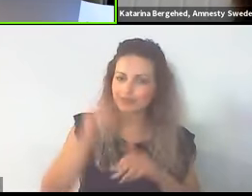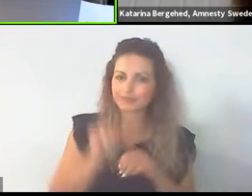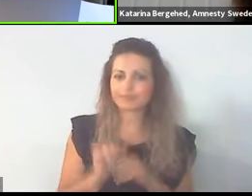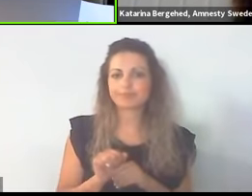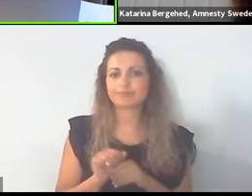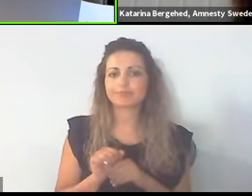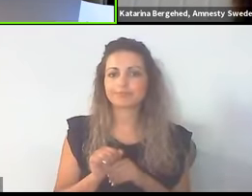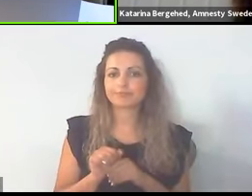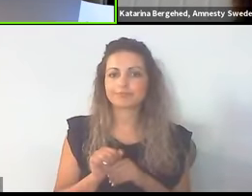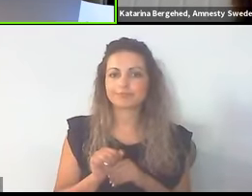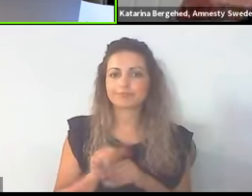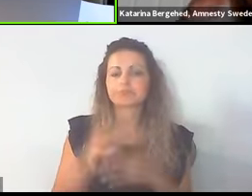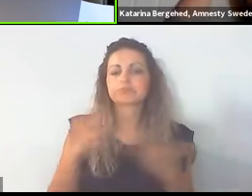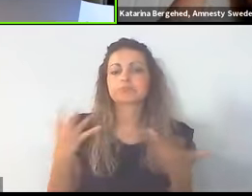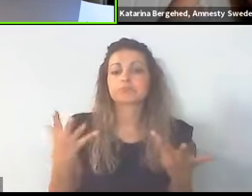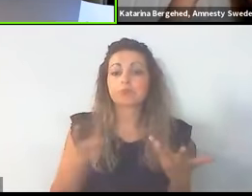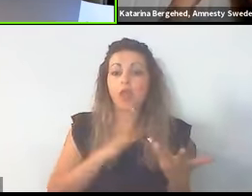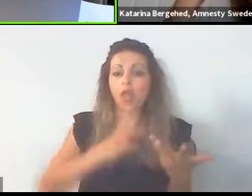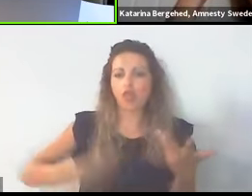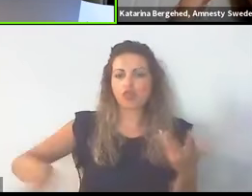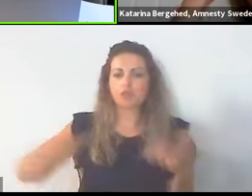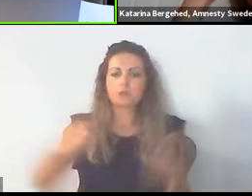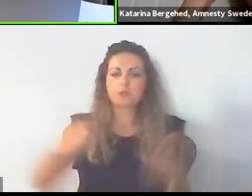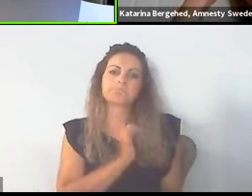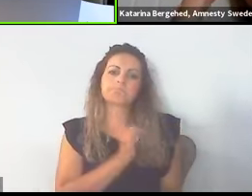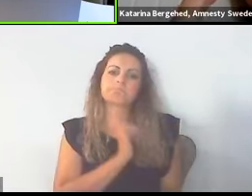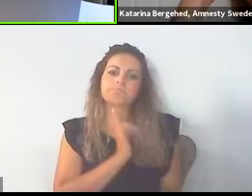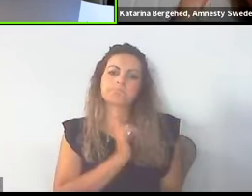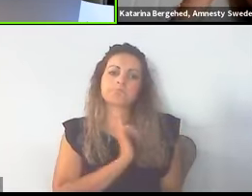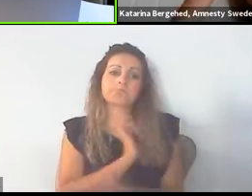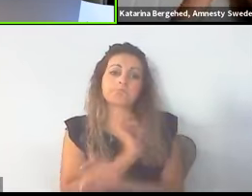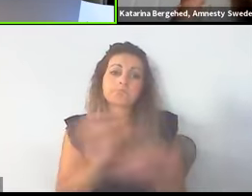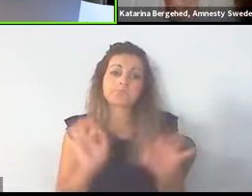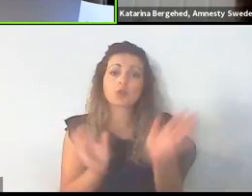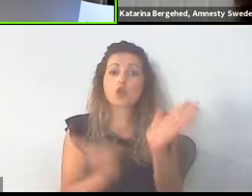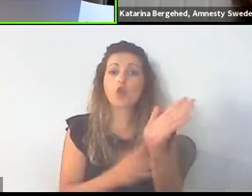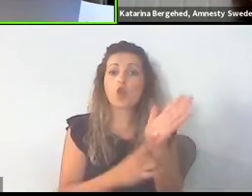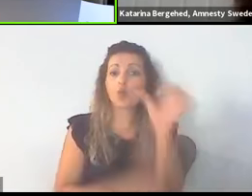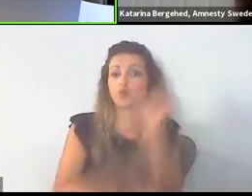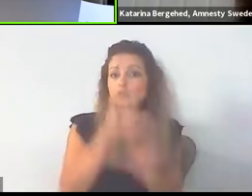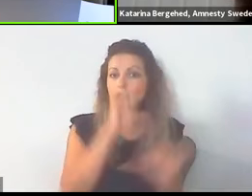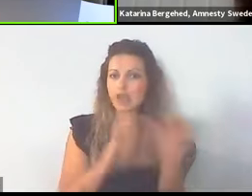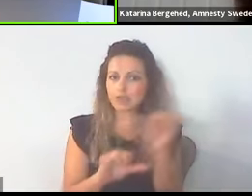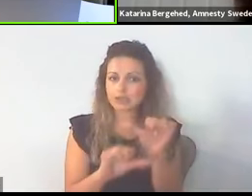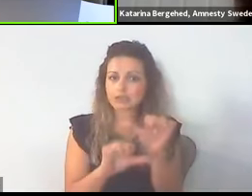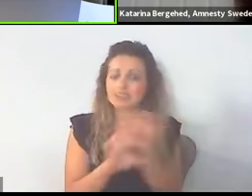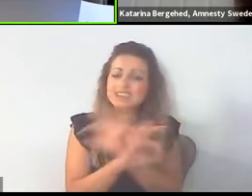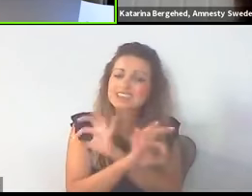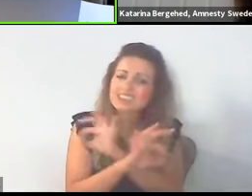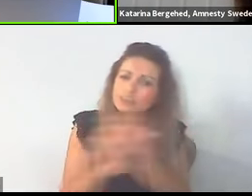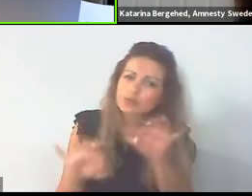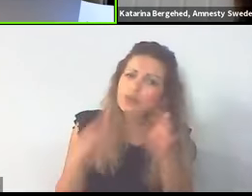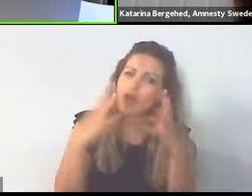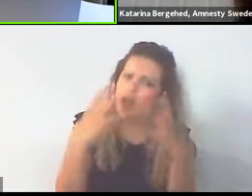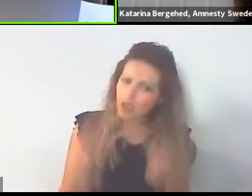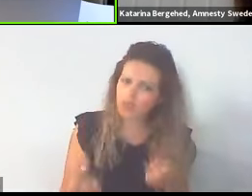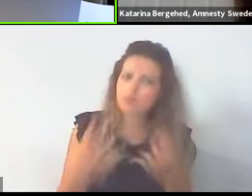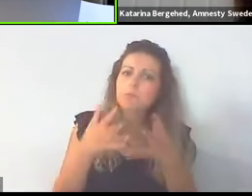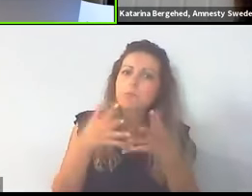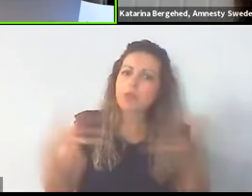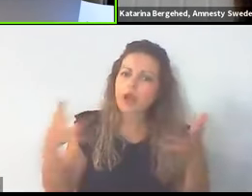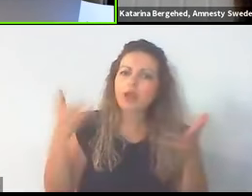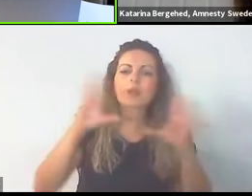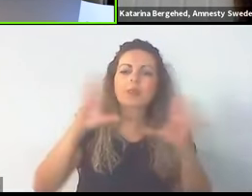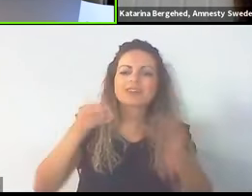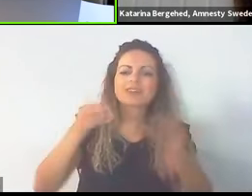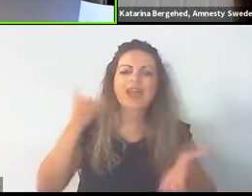όλοι και όλες περίμεναν ότι μετά την αλλαγή της νομοθεσίας του βιασμού θα υπήρχε μια πολύ μεγάλη αύξηση της καταγγελίας